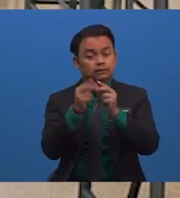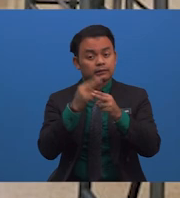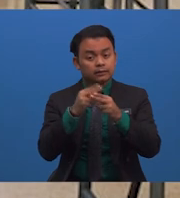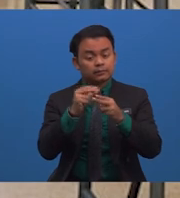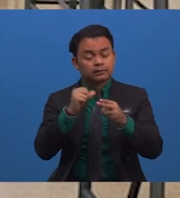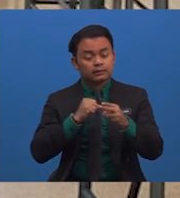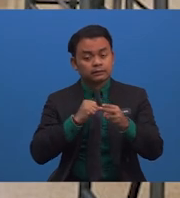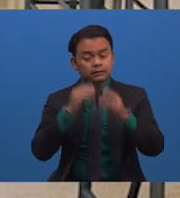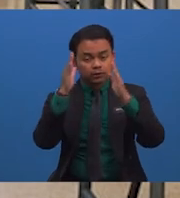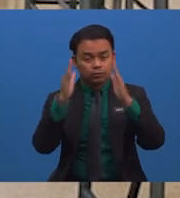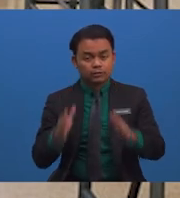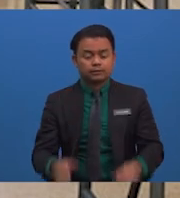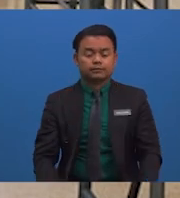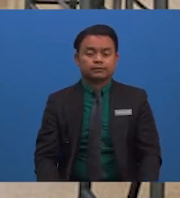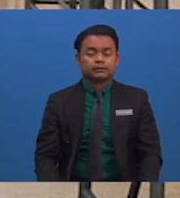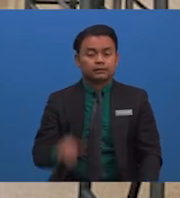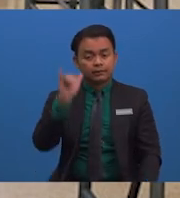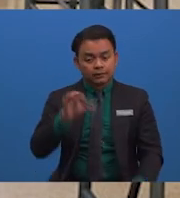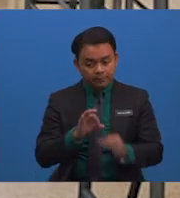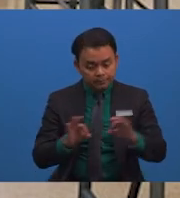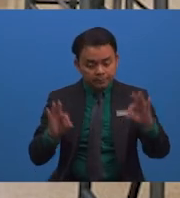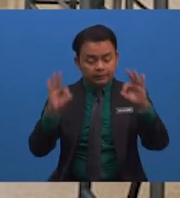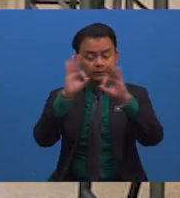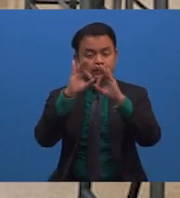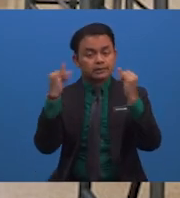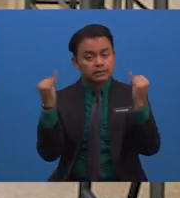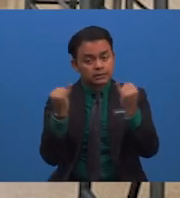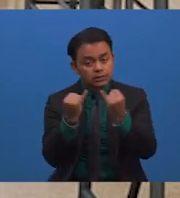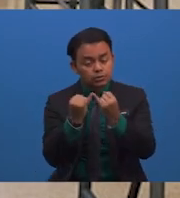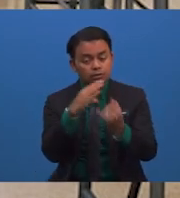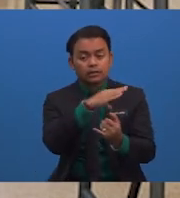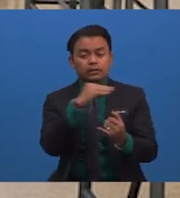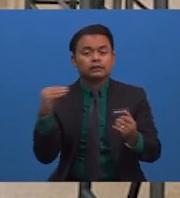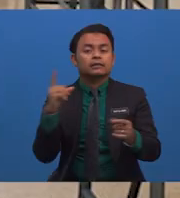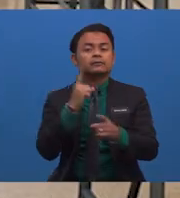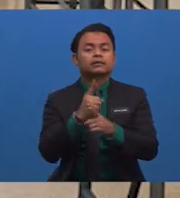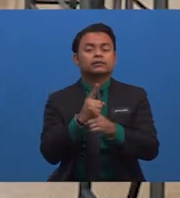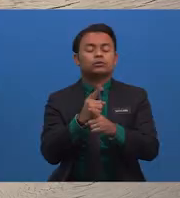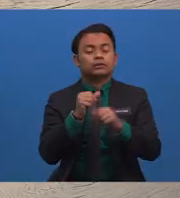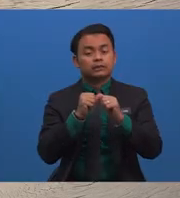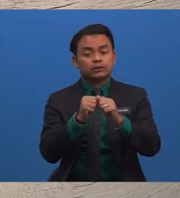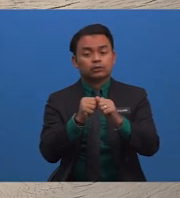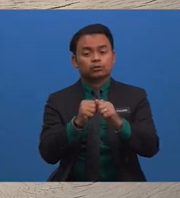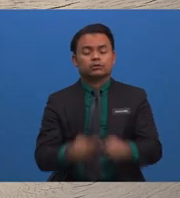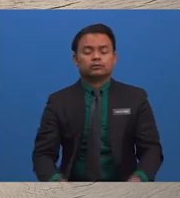asalkan sesuai dan betul mengikut konteks penggunaan.